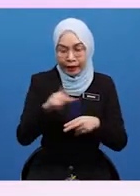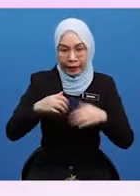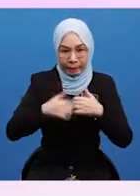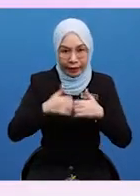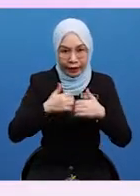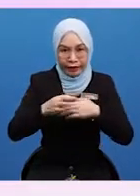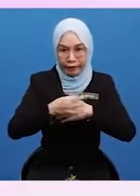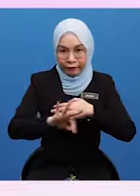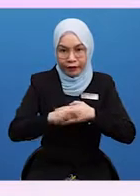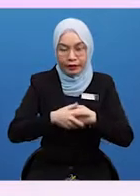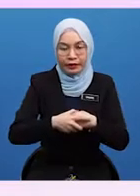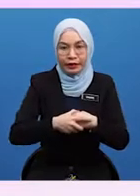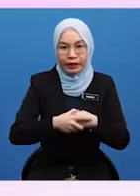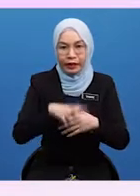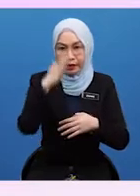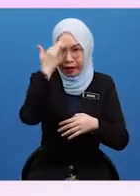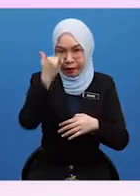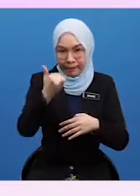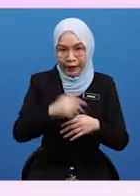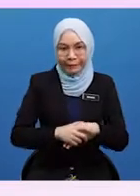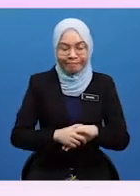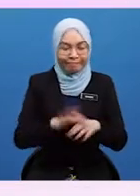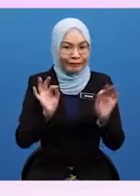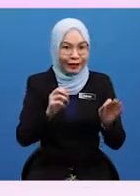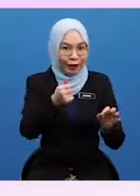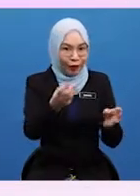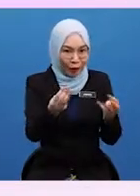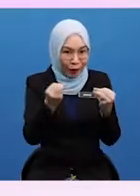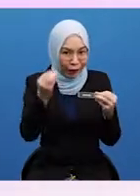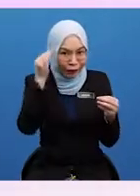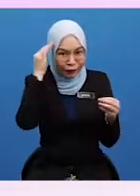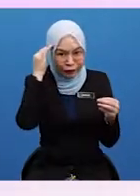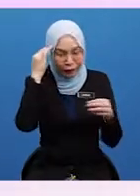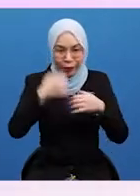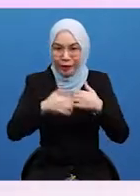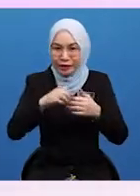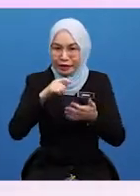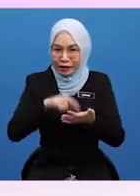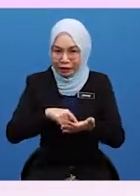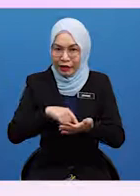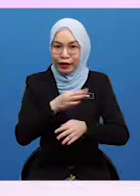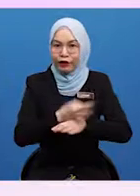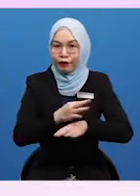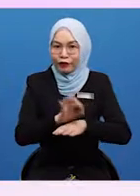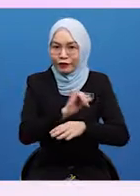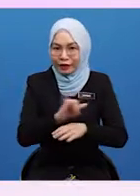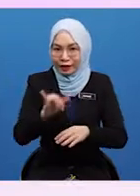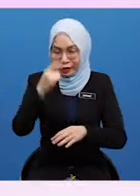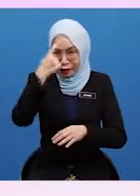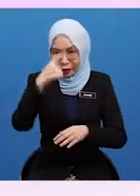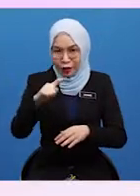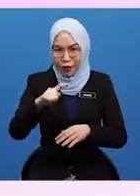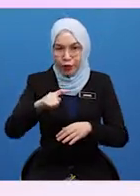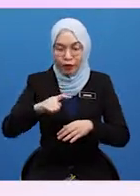murid-murid ingin tahu meses telek ini berfungsi sebagai jaringan televisi itu